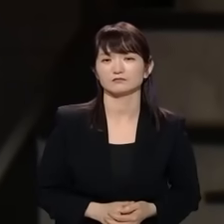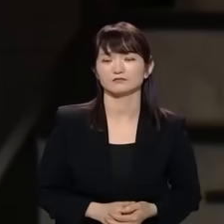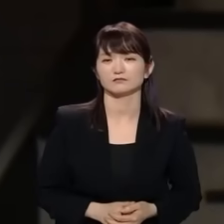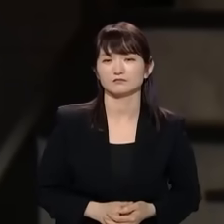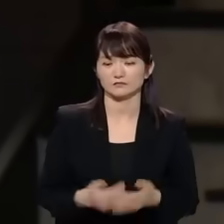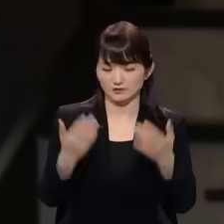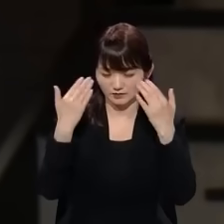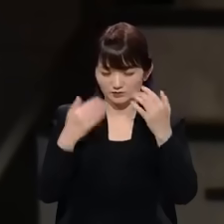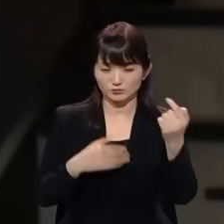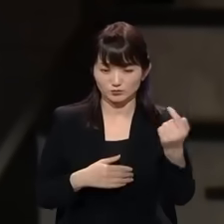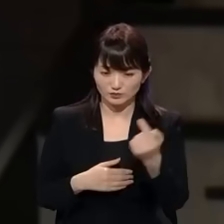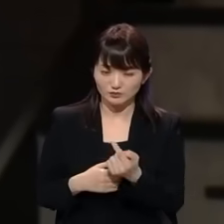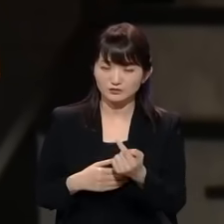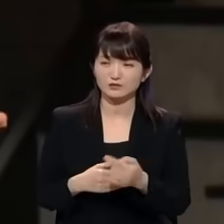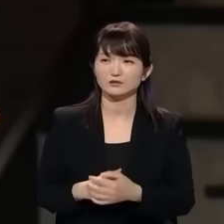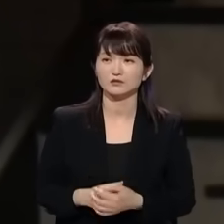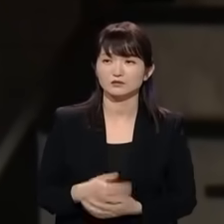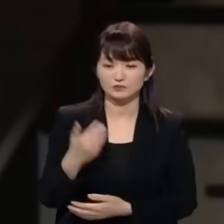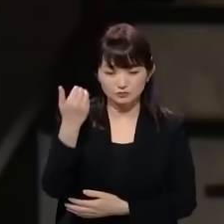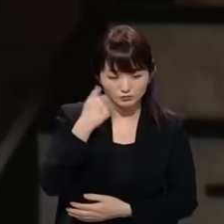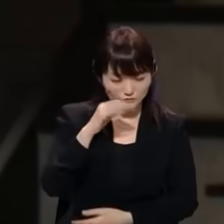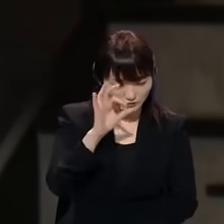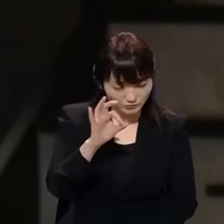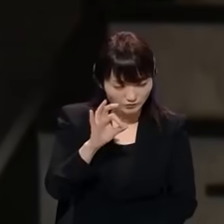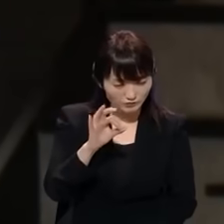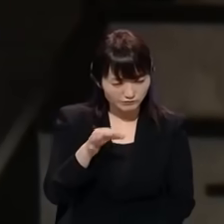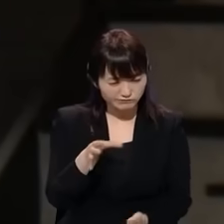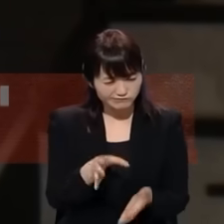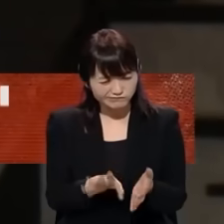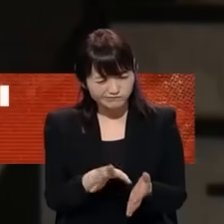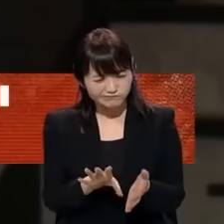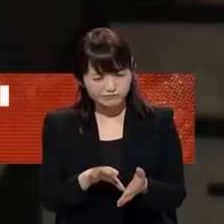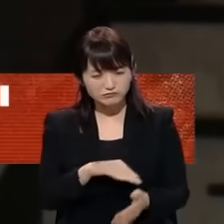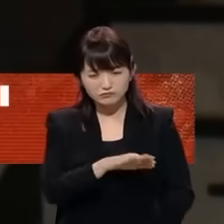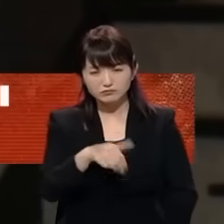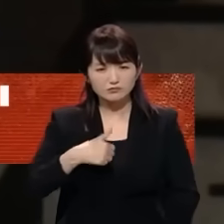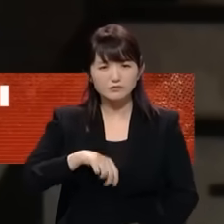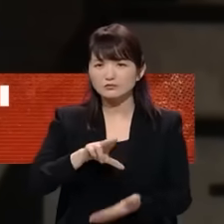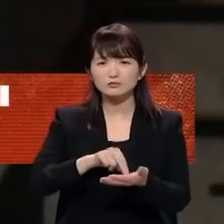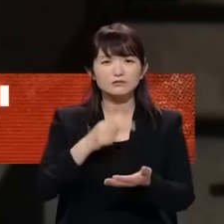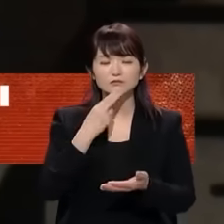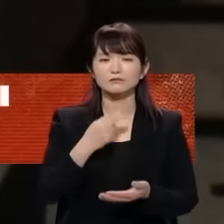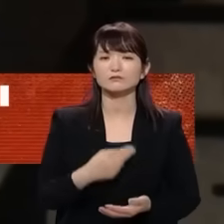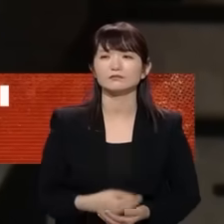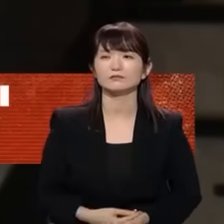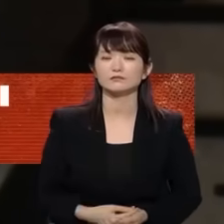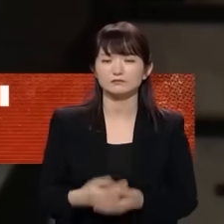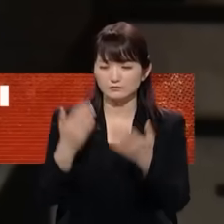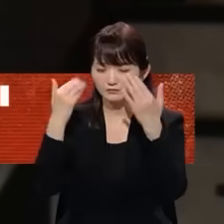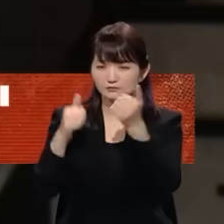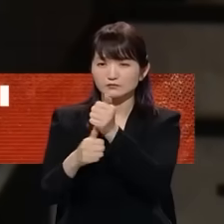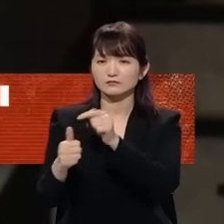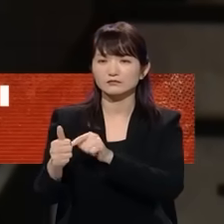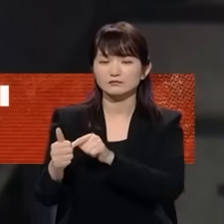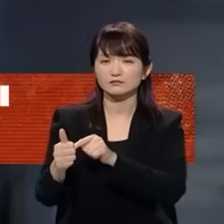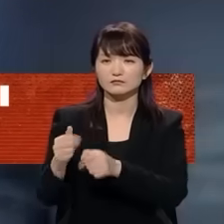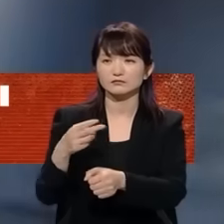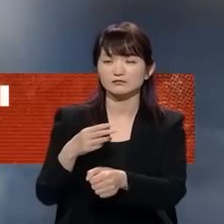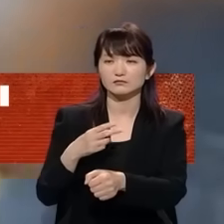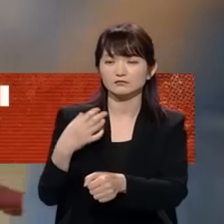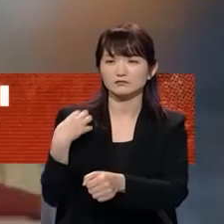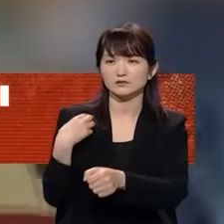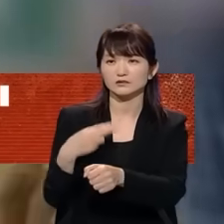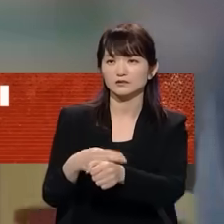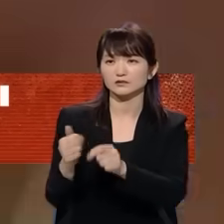학교에 와서 이 누가 봐도 문제인 아이를 우리 아이가 문제가 없다라고 얘기를 하잖아요. 지금 교감 선생님과 담임 선생님을